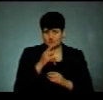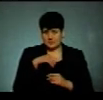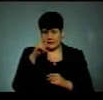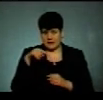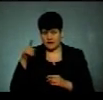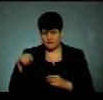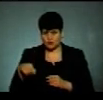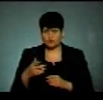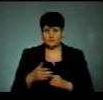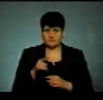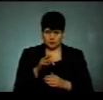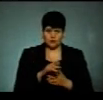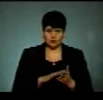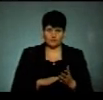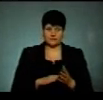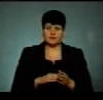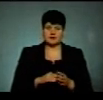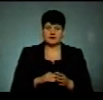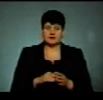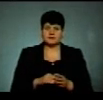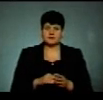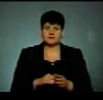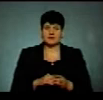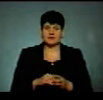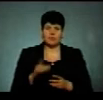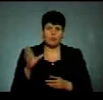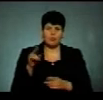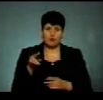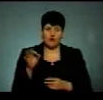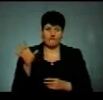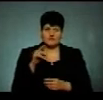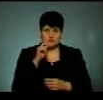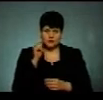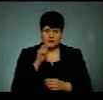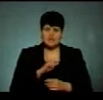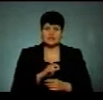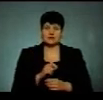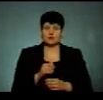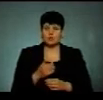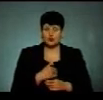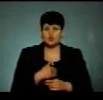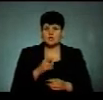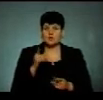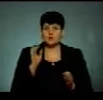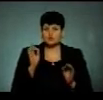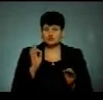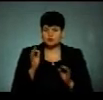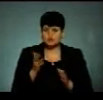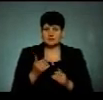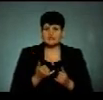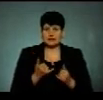інфографіку з цими тарифами. Ви продовжуєте, будь ласка, у нас є інфографіка, де, власне, по всій Україні ці тарифи. Так, ви власне, коментуєте. Хочу їх озвучити.